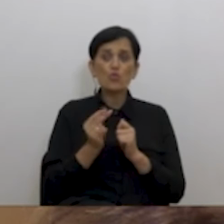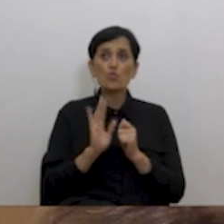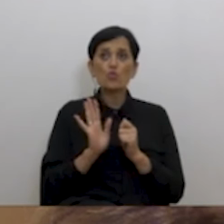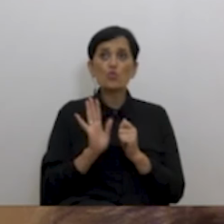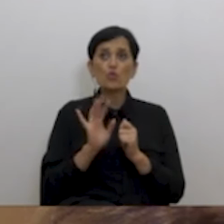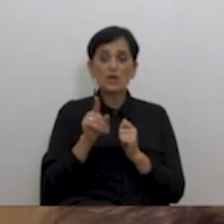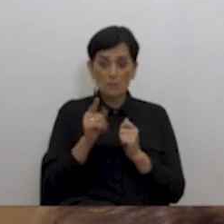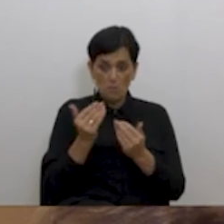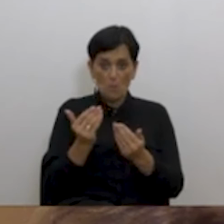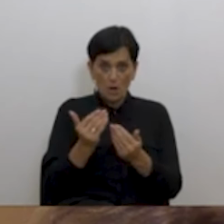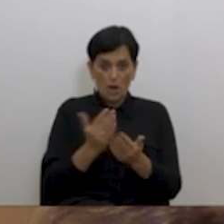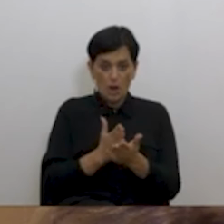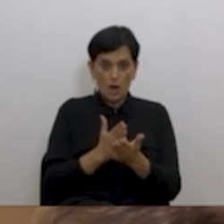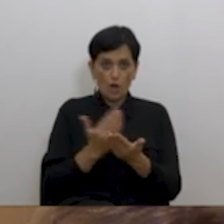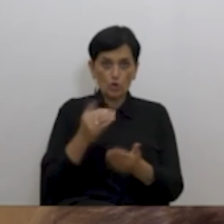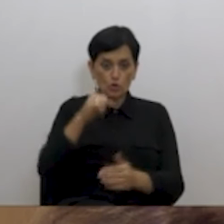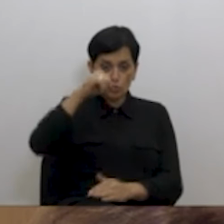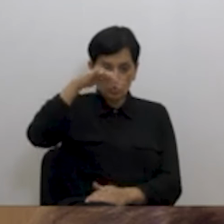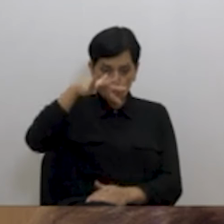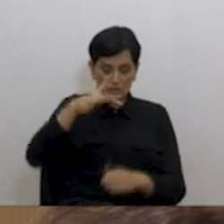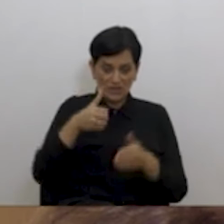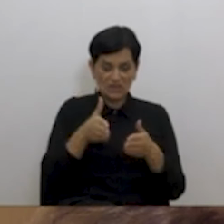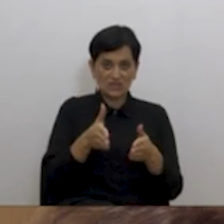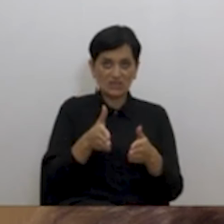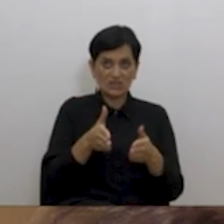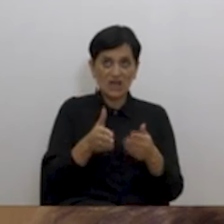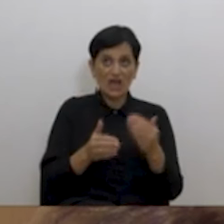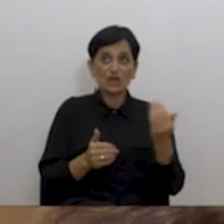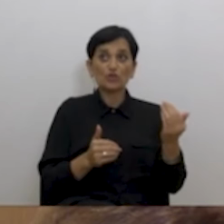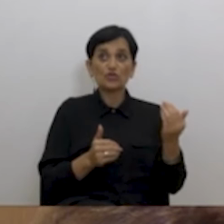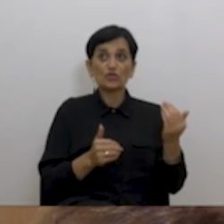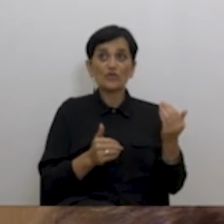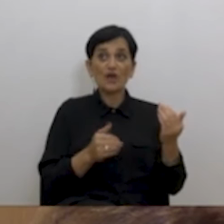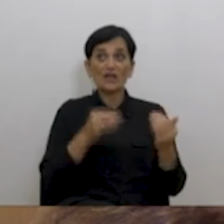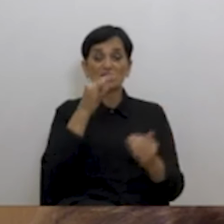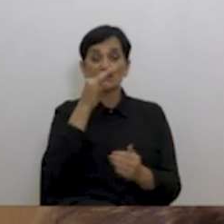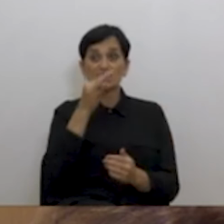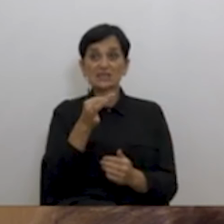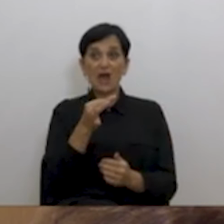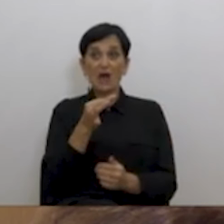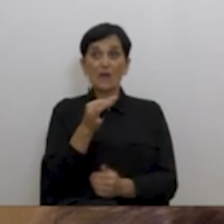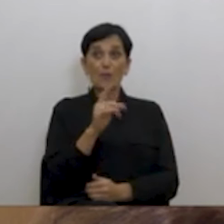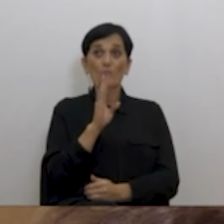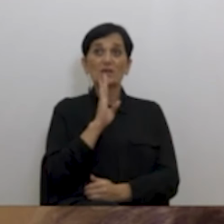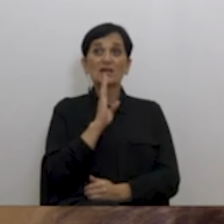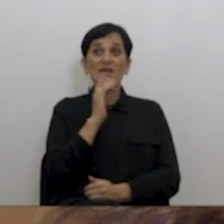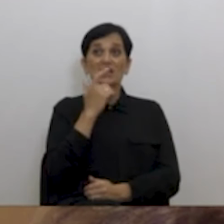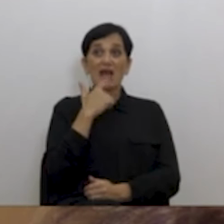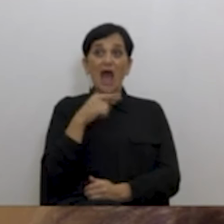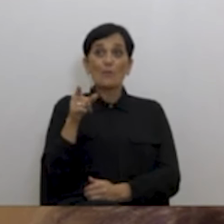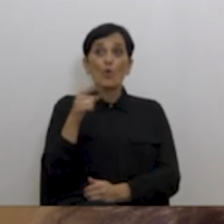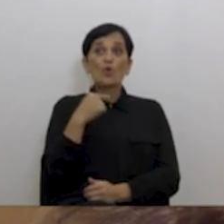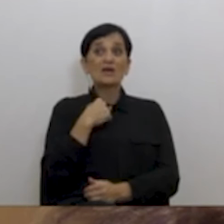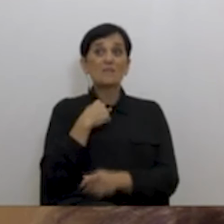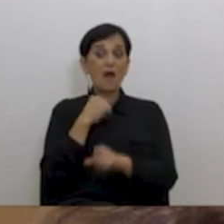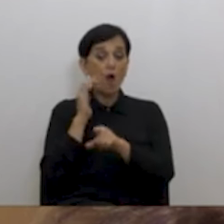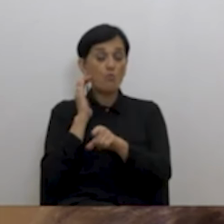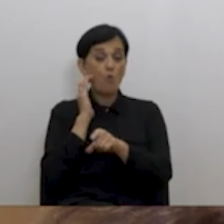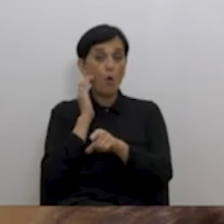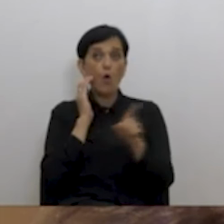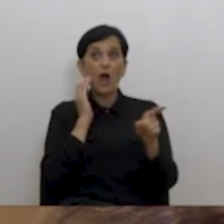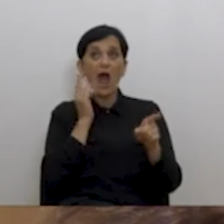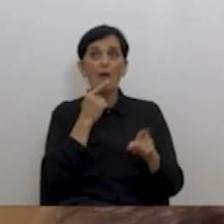მათ ეკუთვნით, შუქს და გზას. Და თქვენ იმის საპასუხოდ, რაც თქვენ ამ ქალბატონის ხმით მოისმენთ, თქვენ ამბობთ რომ